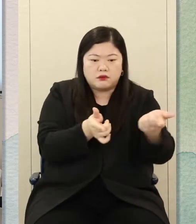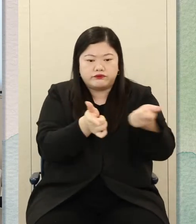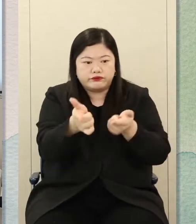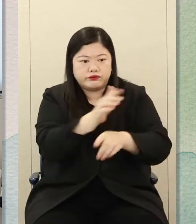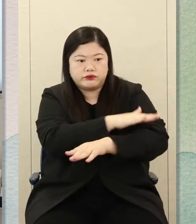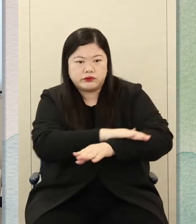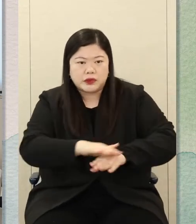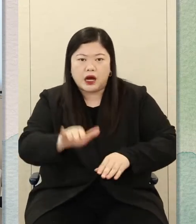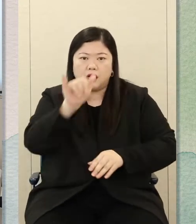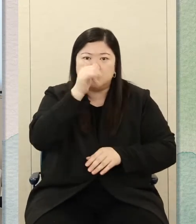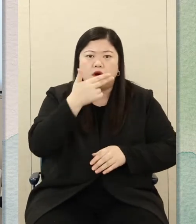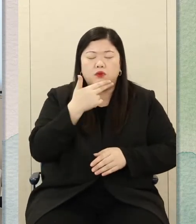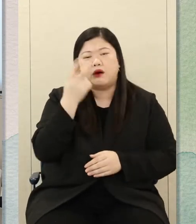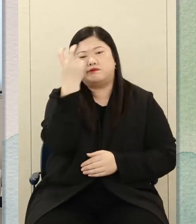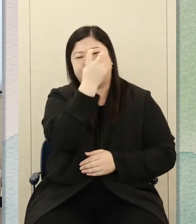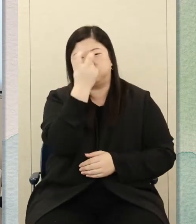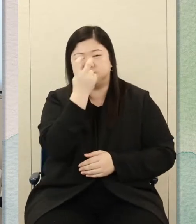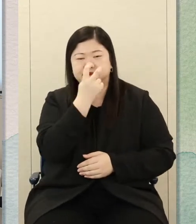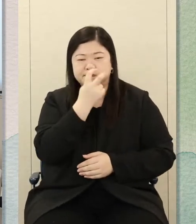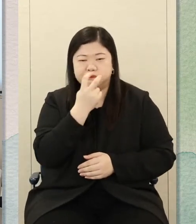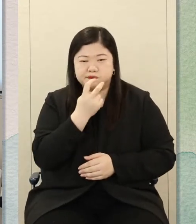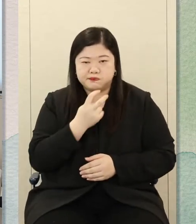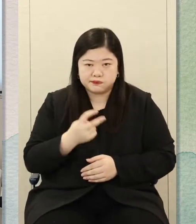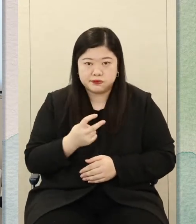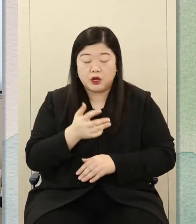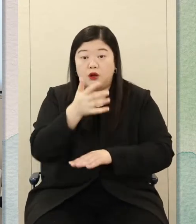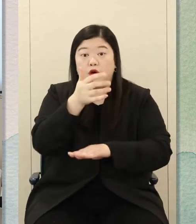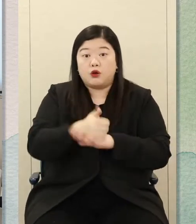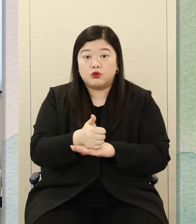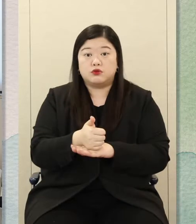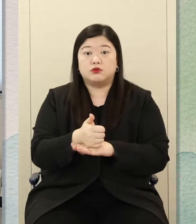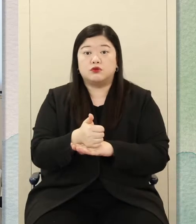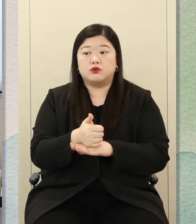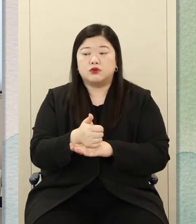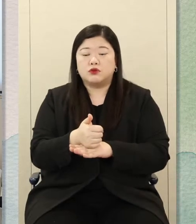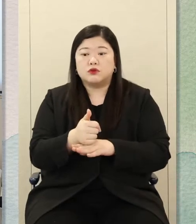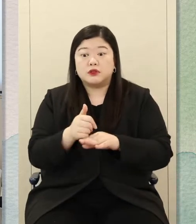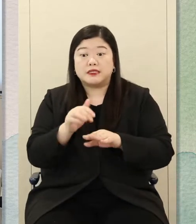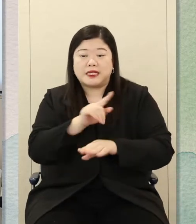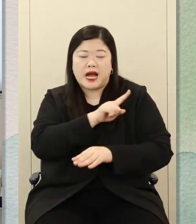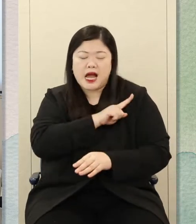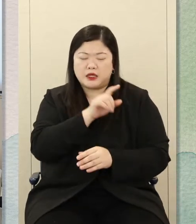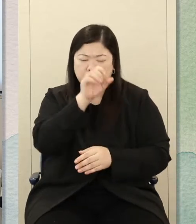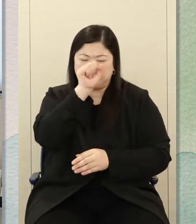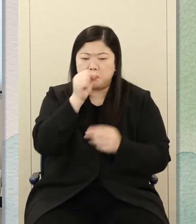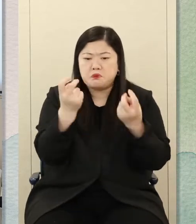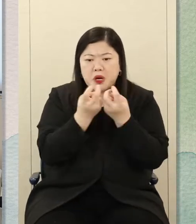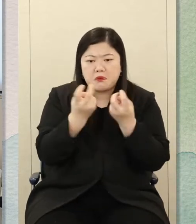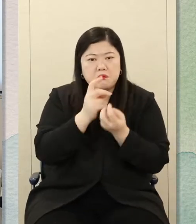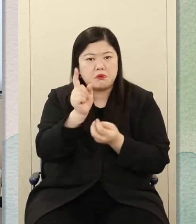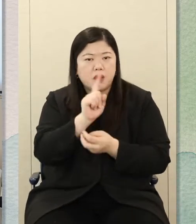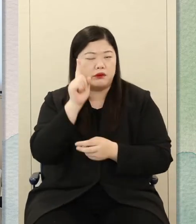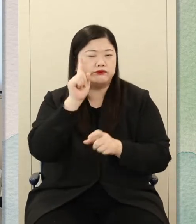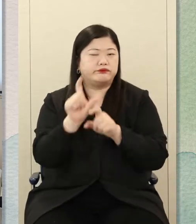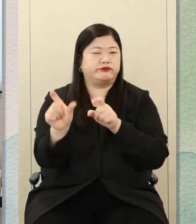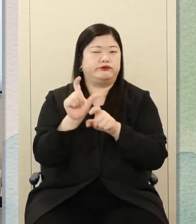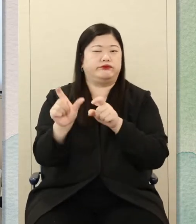그 예산을 가지고 가장 최적화시키려면 어떻게 해야 되나? 뭐 이런 고민들이 이제 많이 하게